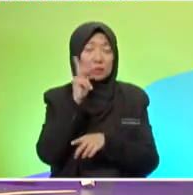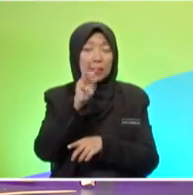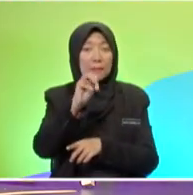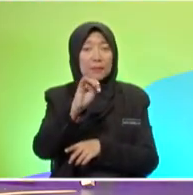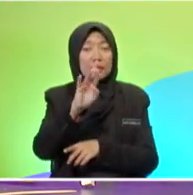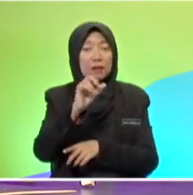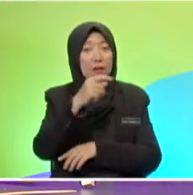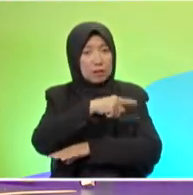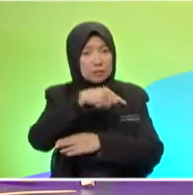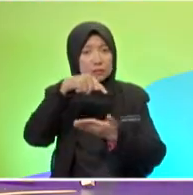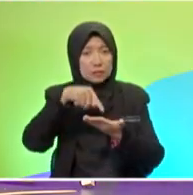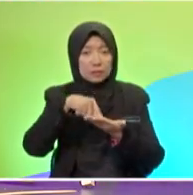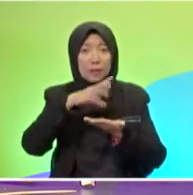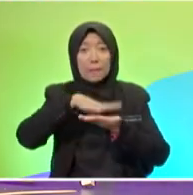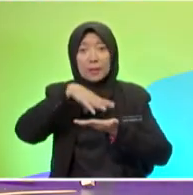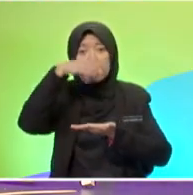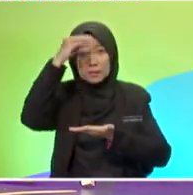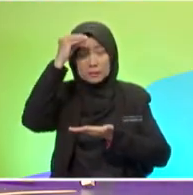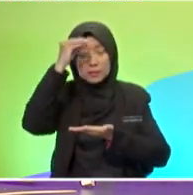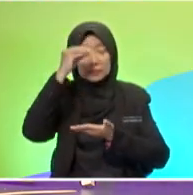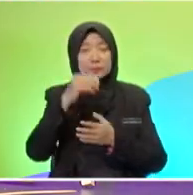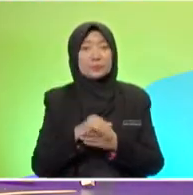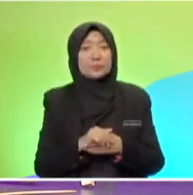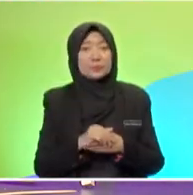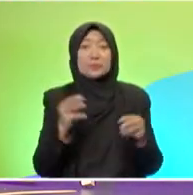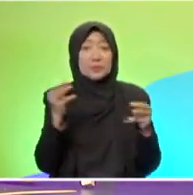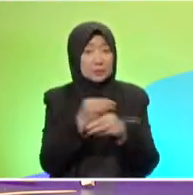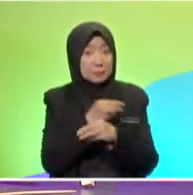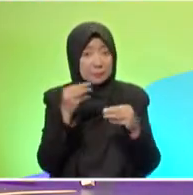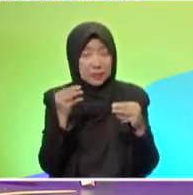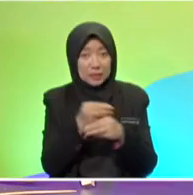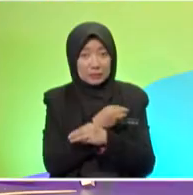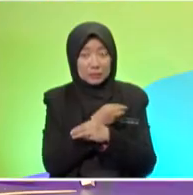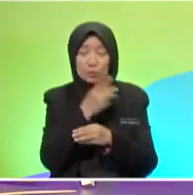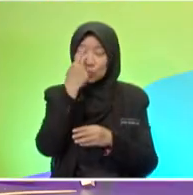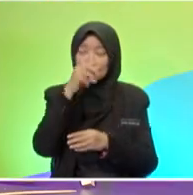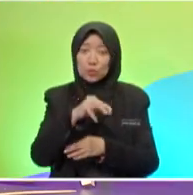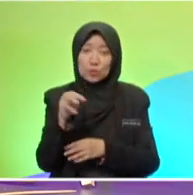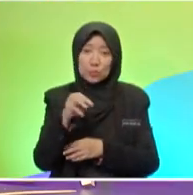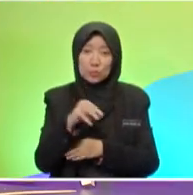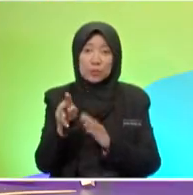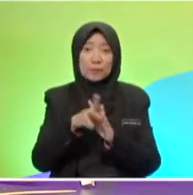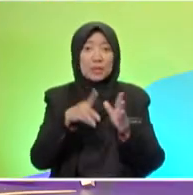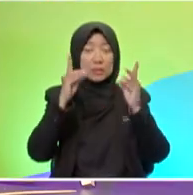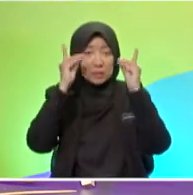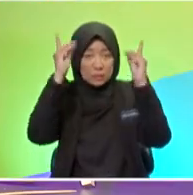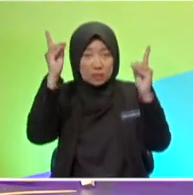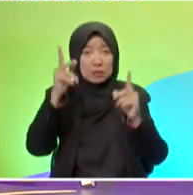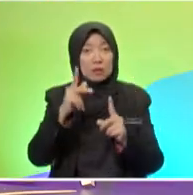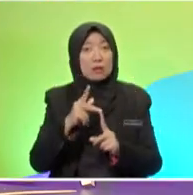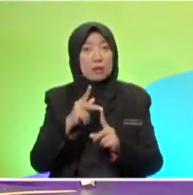ini, kawan-kawan, kita akan belajar mata pelajaran matematik untuk murid-murid pendidikan khas dengan